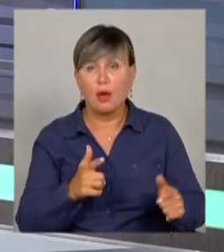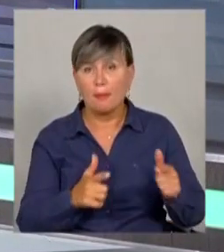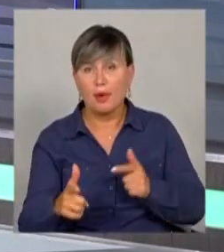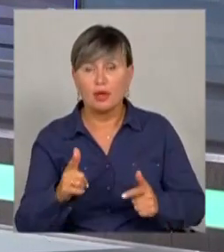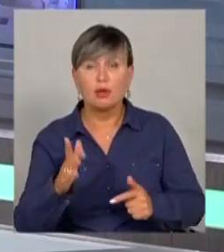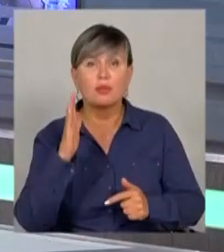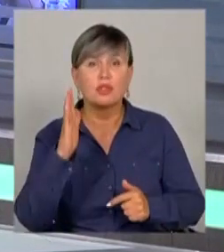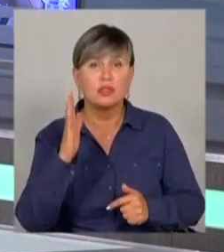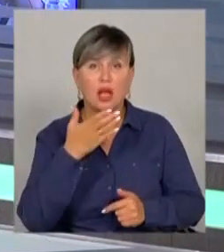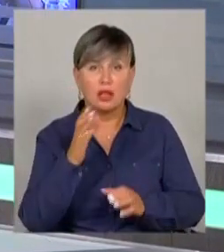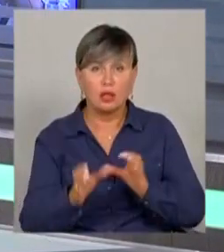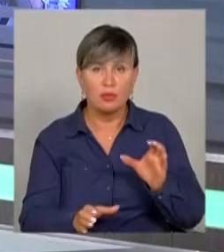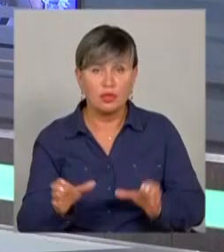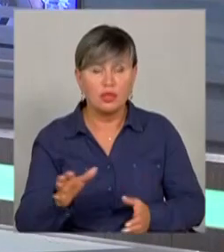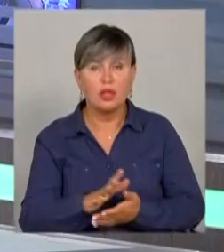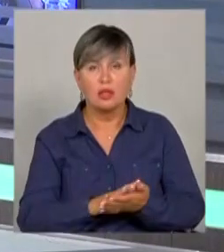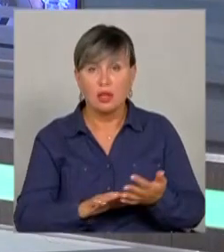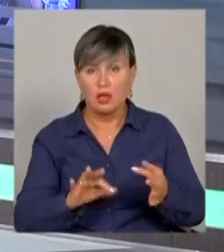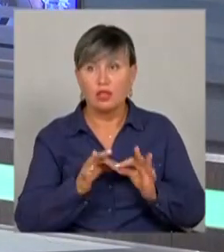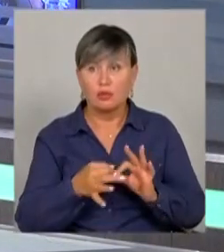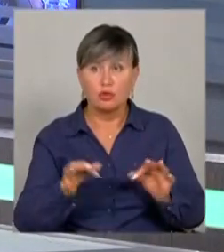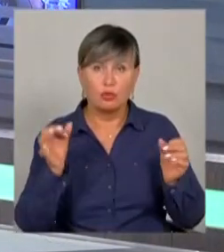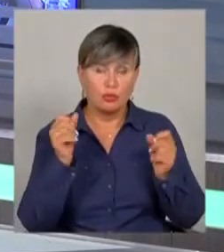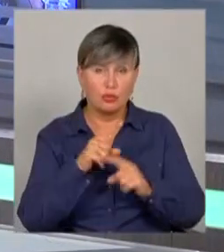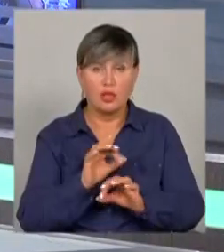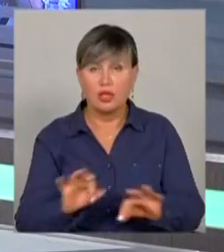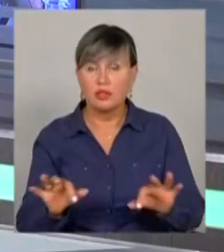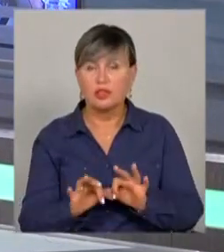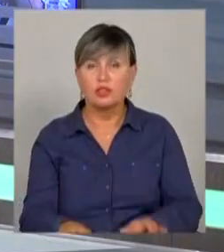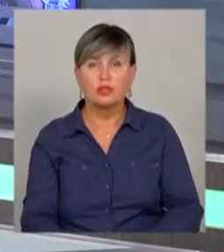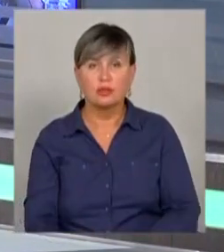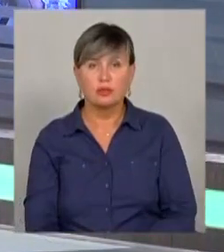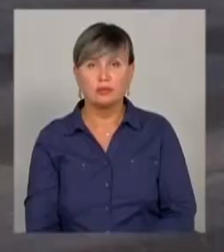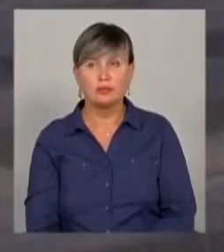к предстоящему отопительному сезону, узнаем у нашего столичного корреспондента Миры Альжановой.